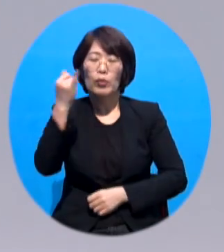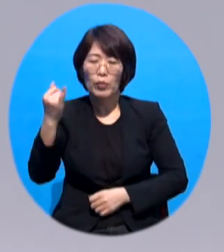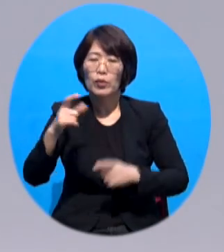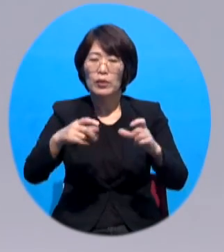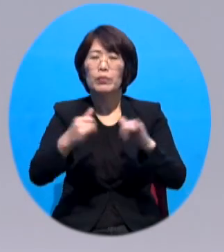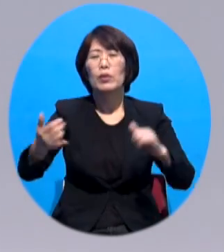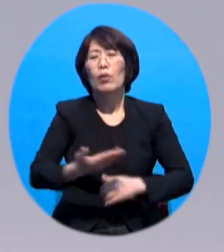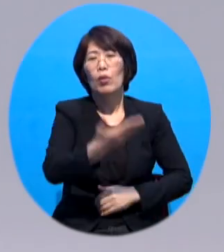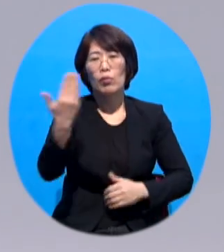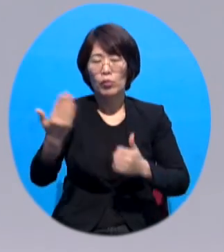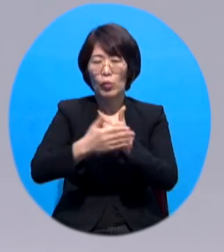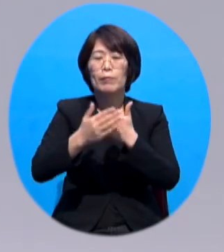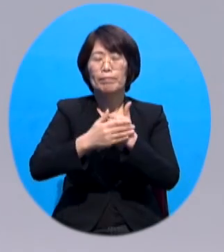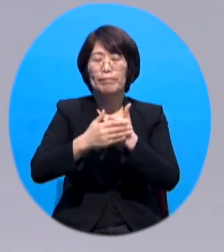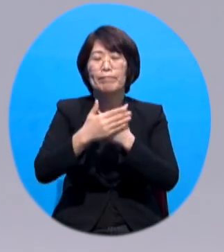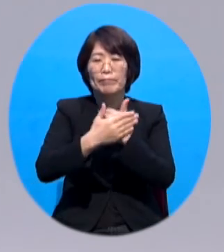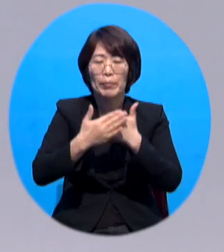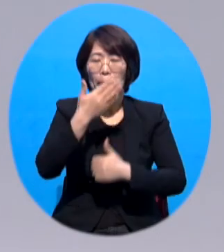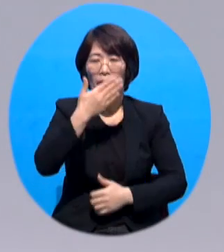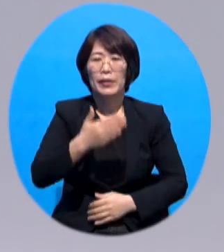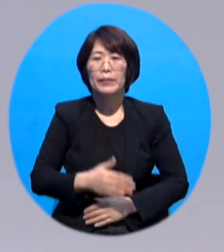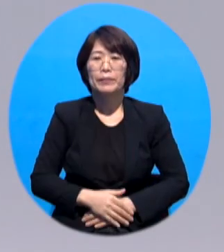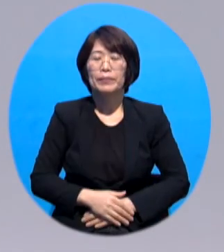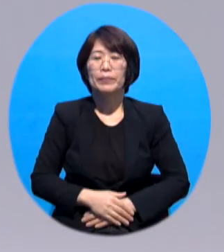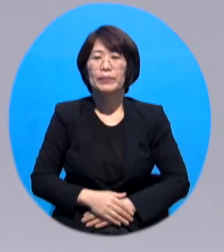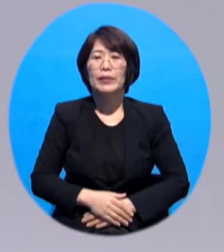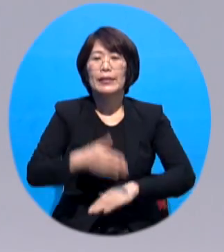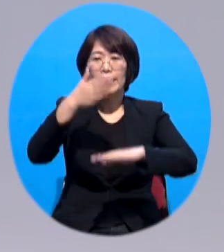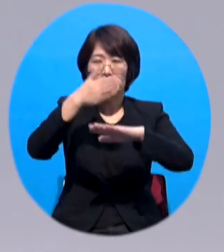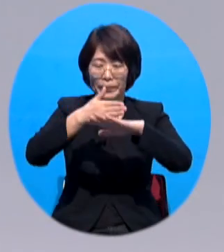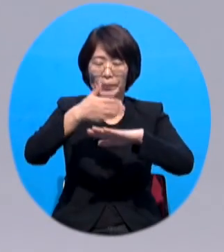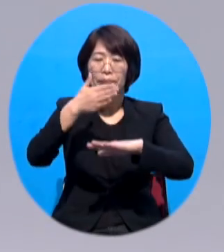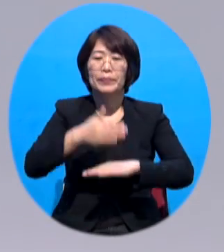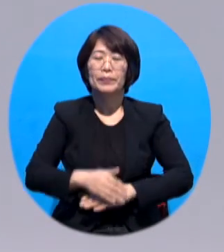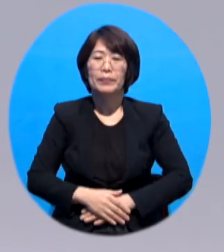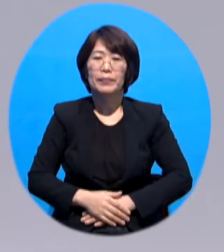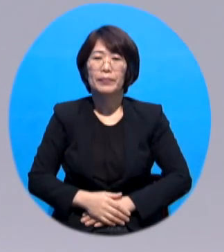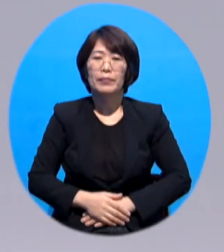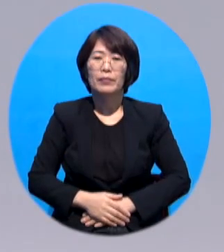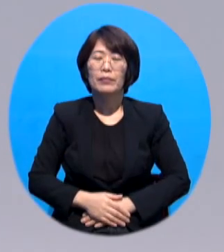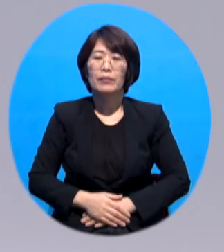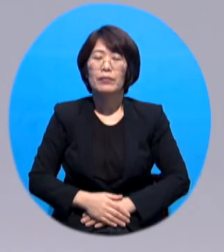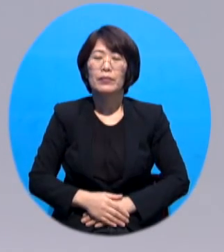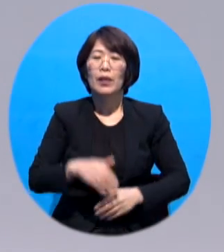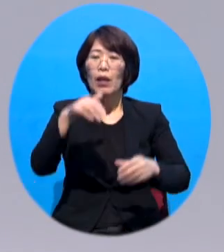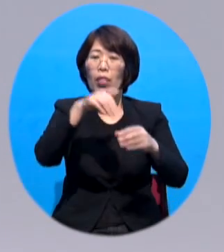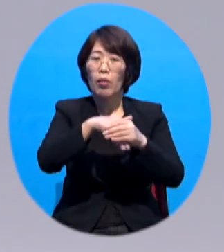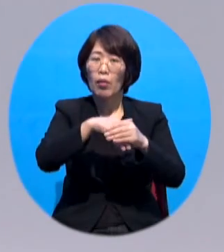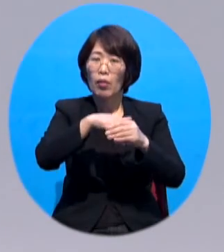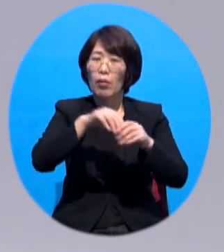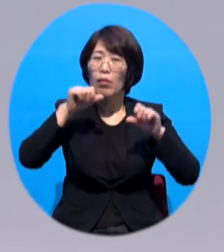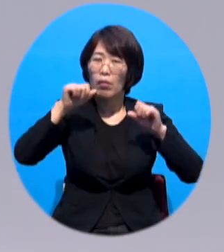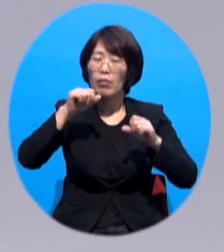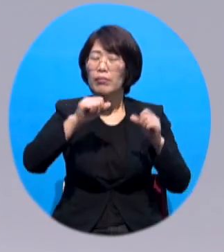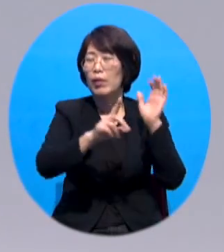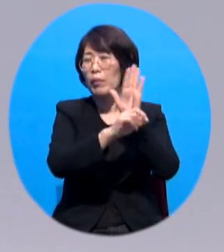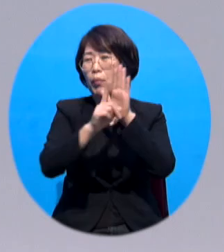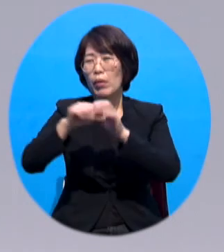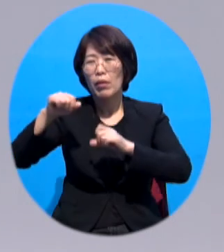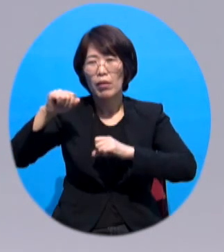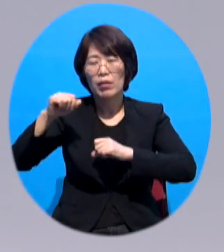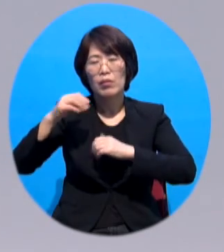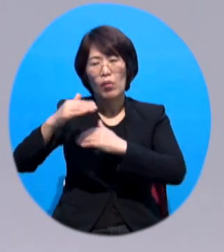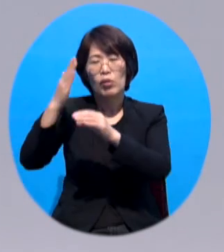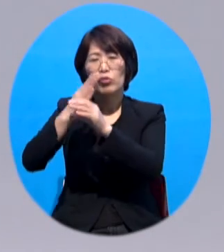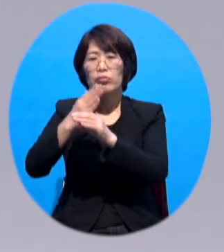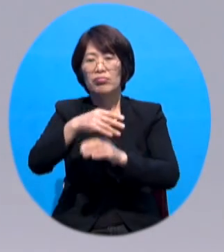도민들이 도와 주셨기 때문에 함께 이룬 일이라고 생각하고 감사드립니다 선거운동 과정에서 정말 꼴찌 꼴찌